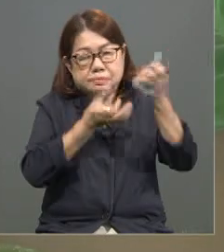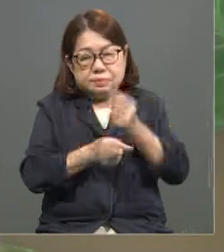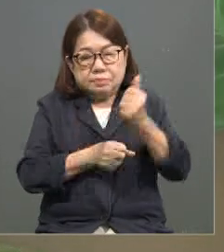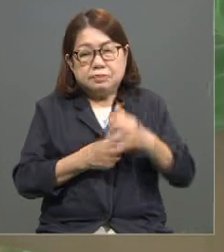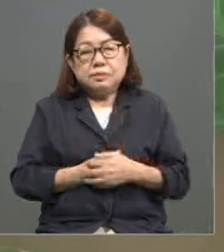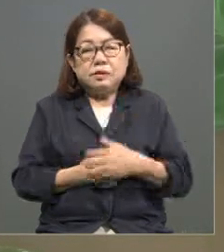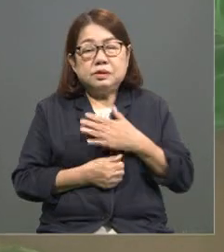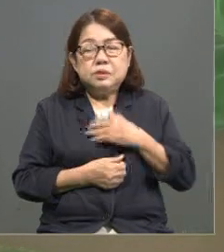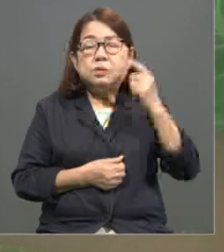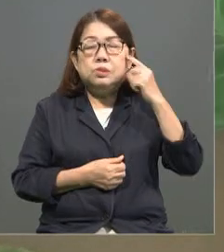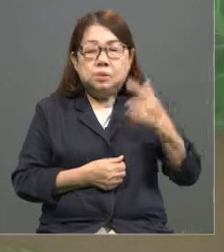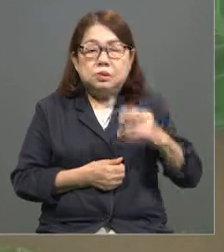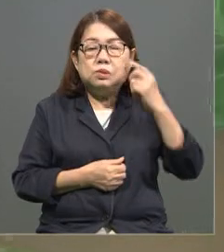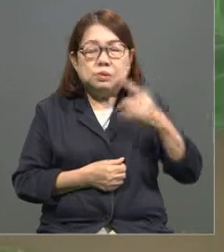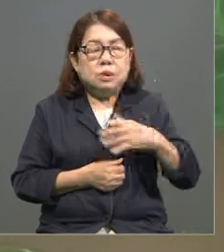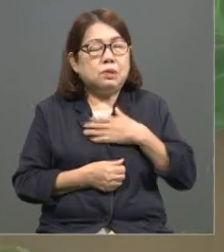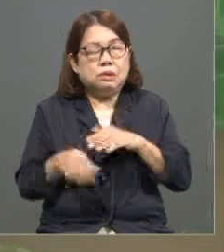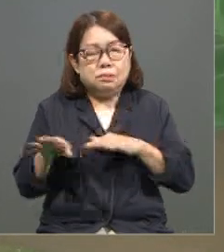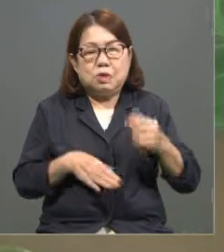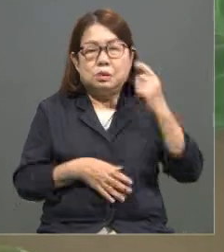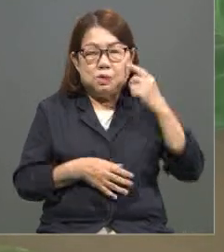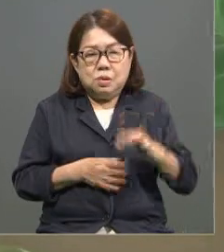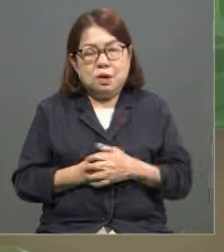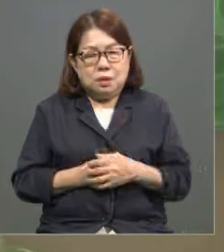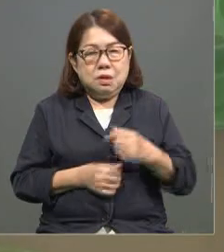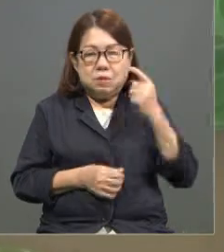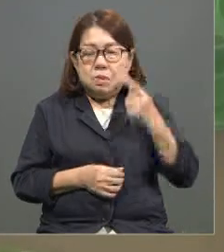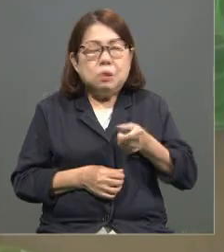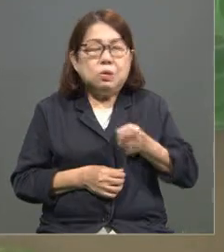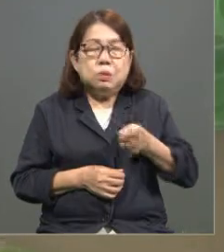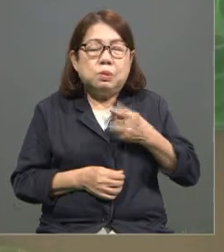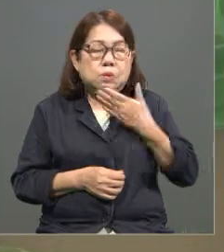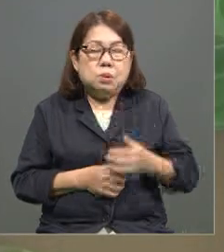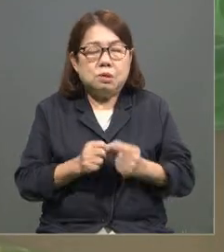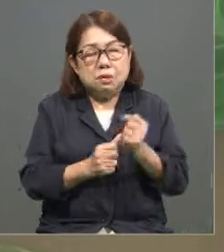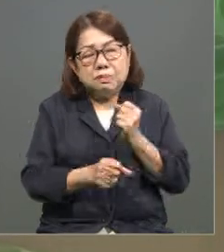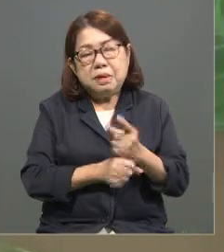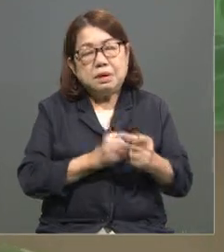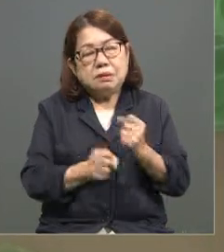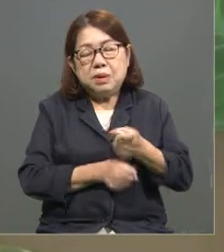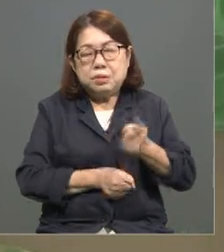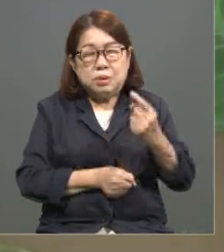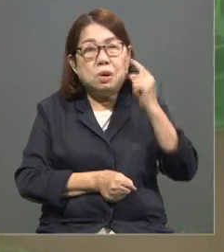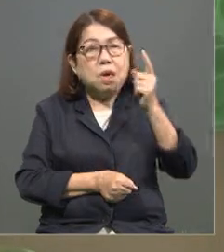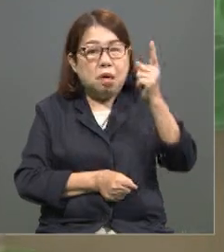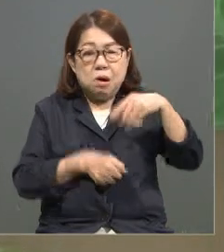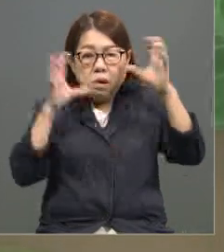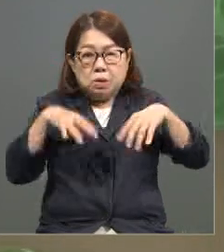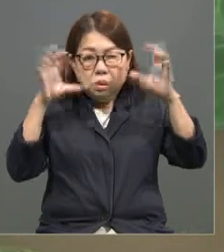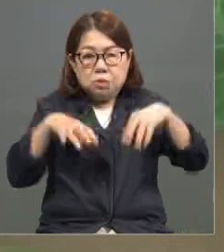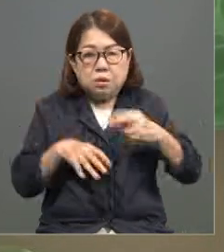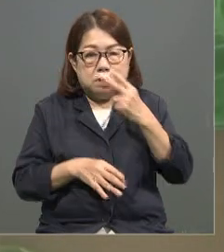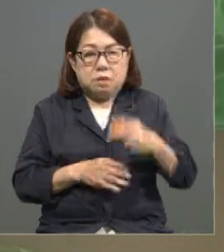มันมันแบบเราเตรียมพร้อมไงเพราะรู้แล้วว่ามันจะท่วมทุกปีแล้วก็ขน